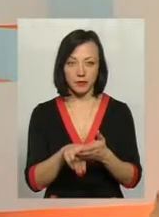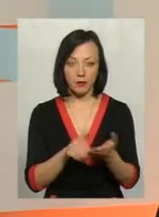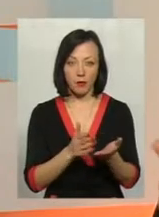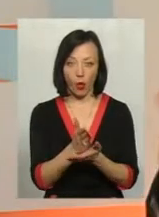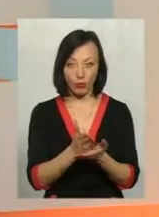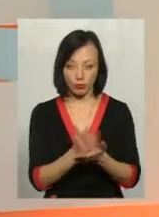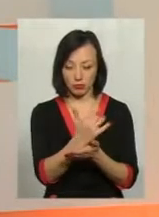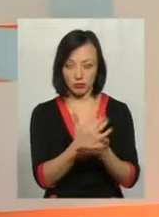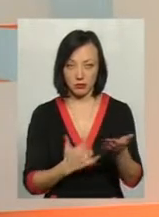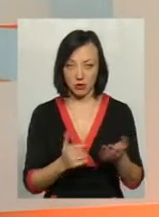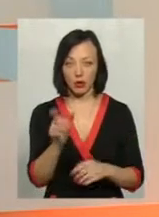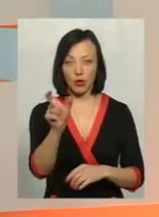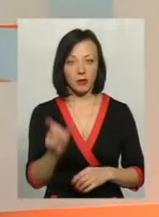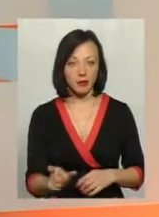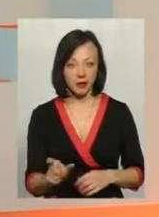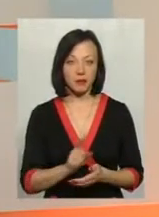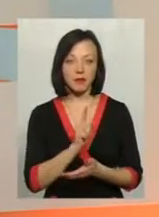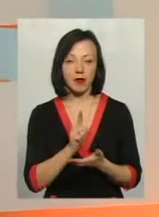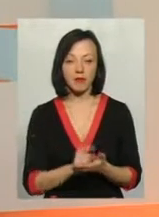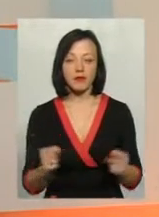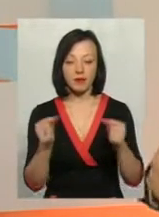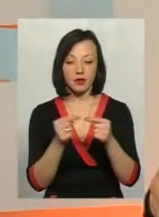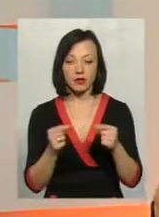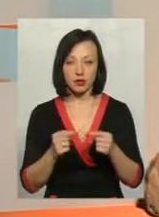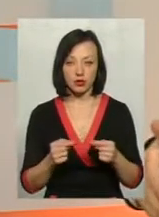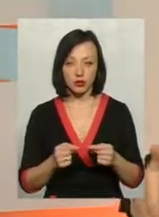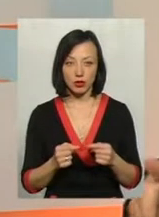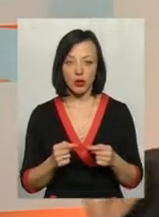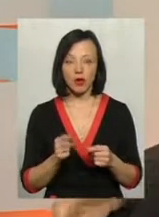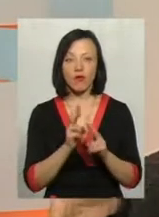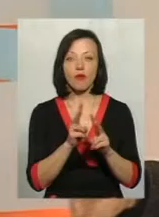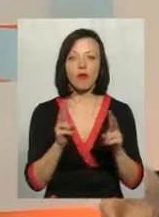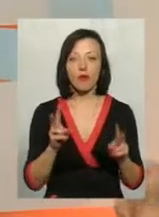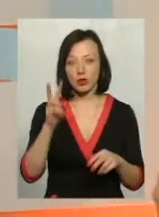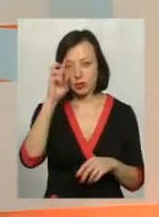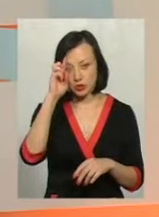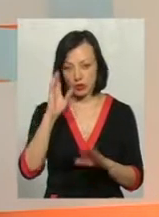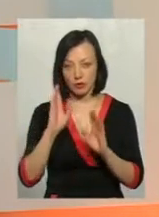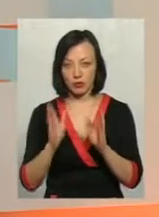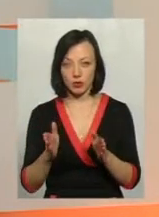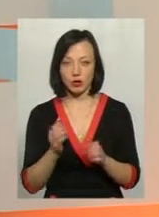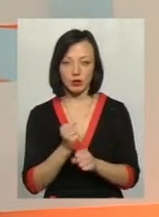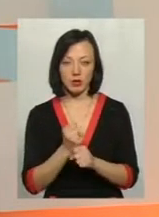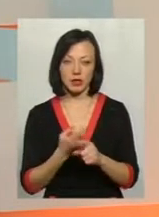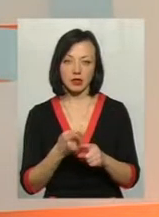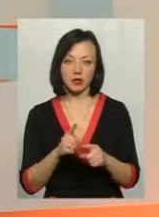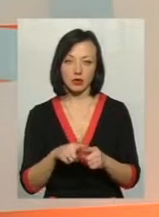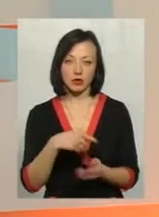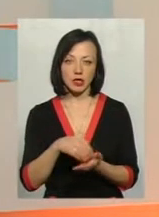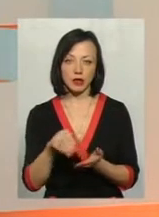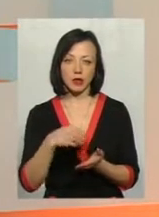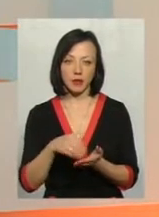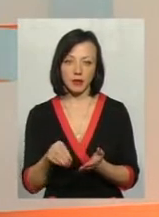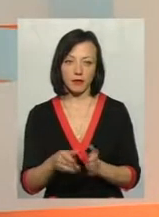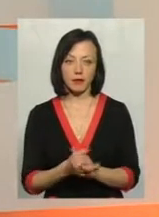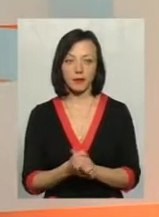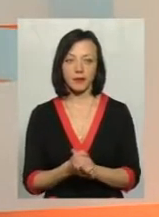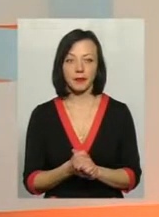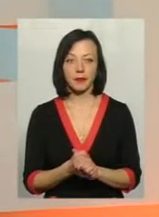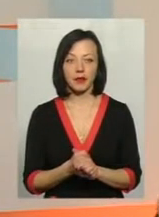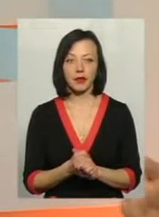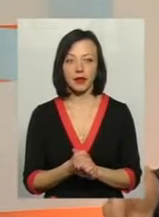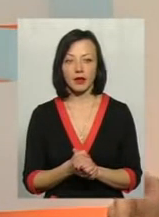А саме громадянин мав би визначати, в кого держава буде робити цю закупівлю. Таким